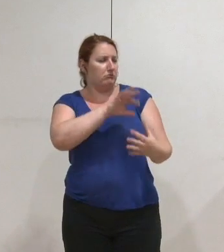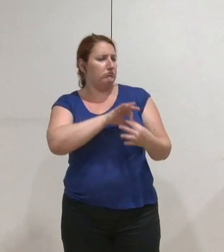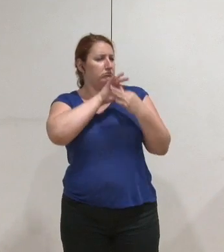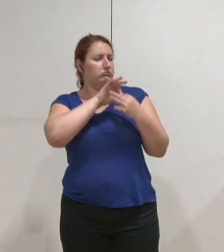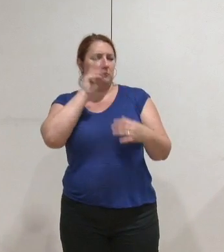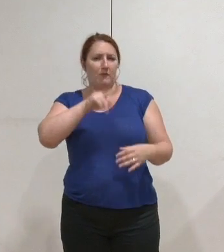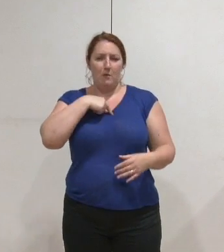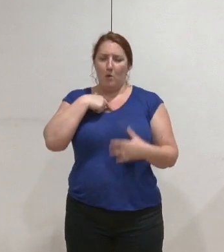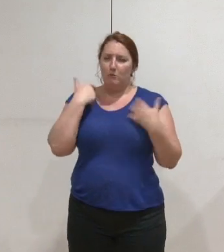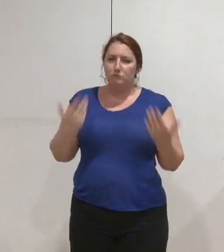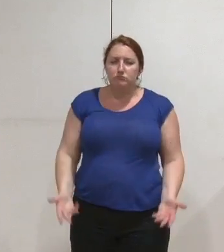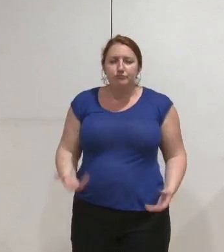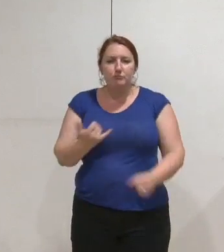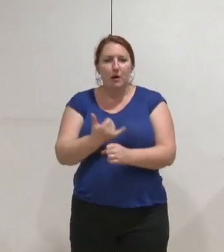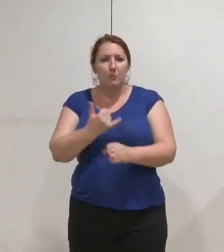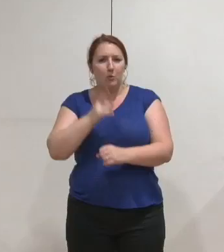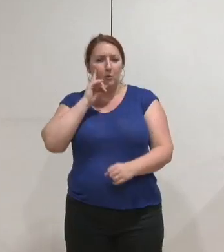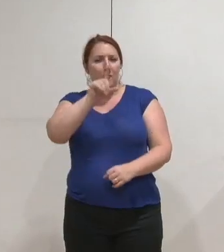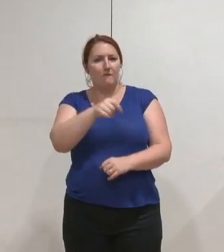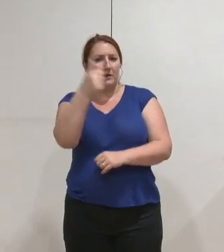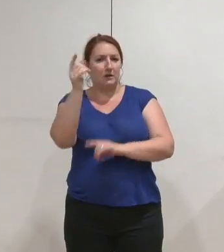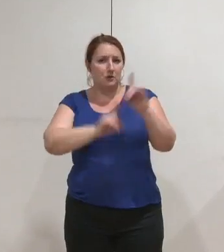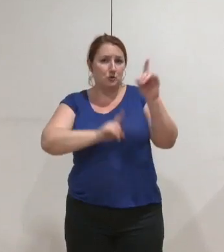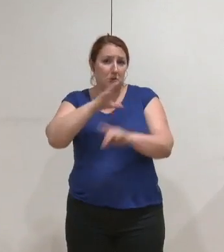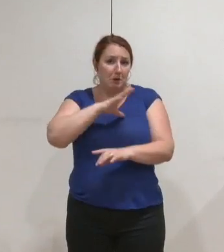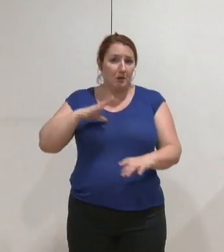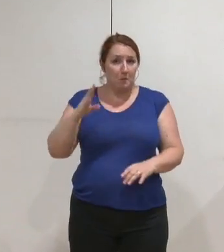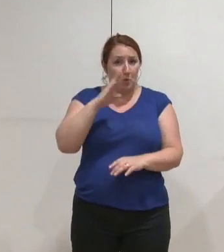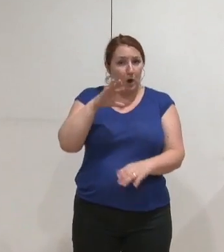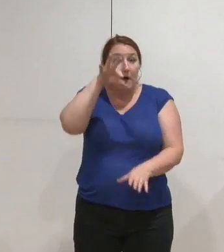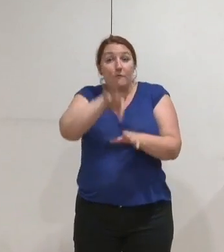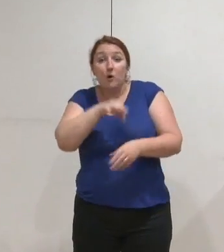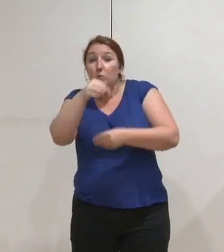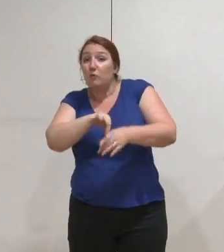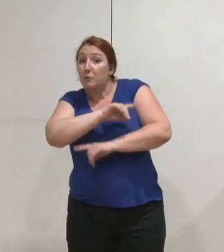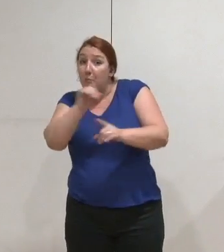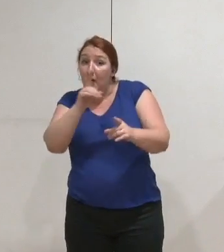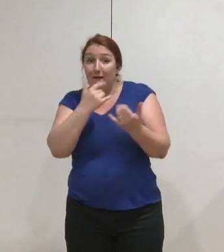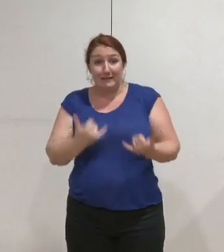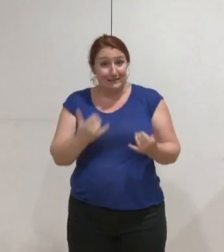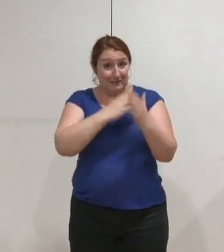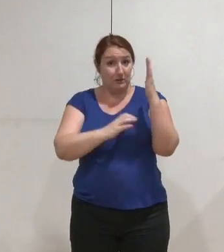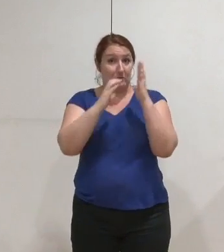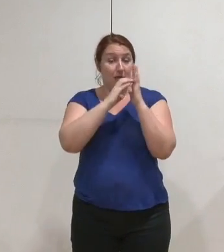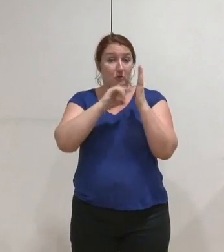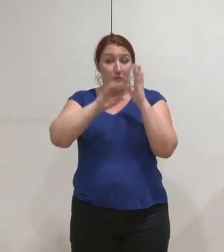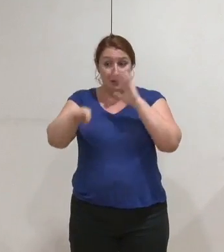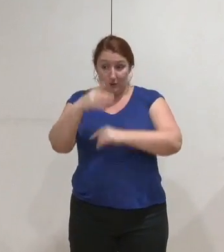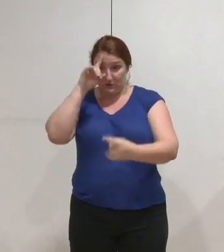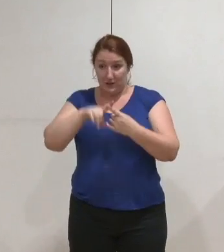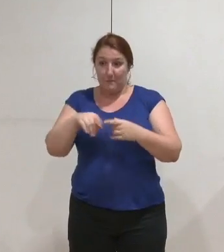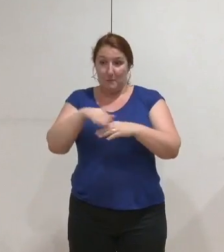21 juillet madame boucala vous avez voté ou pas ici en 2014 une délibération cadre sur la politique